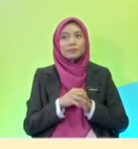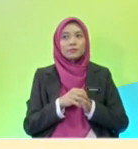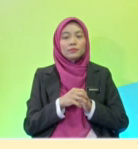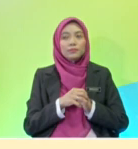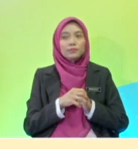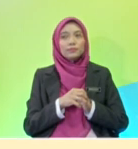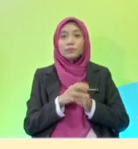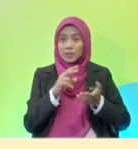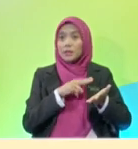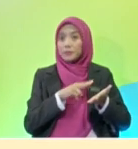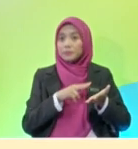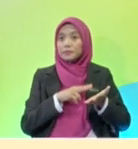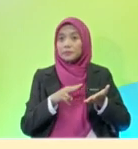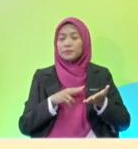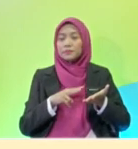cantik